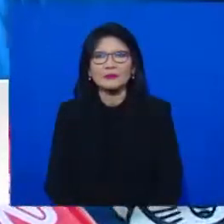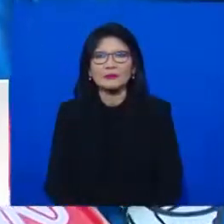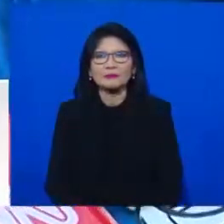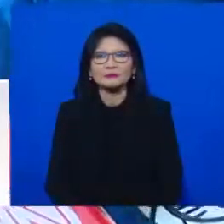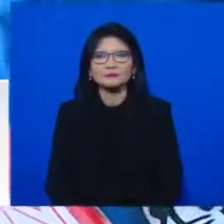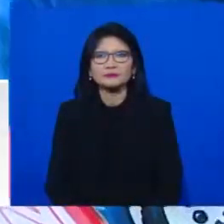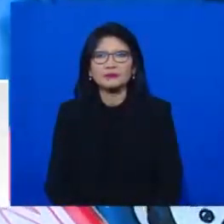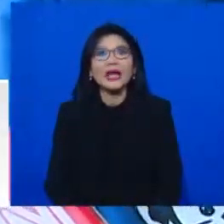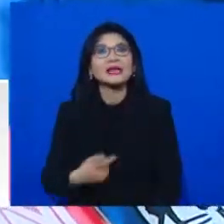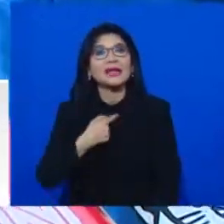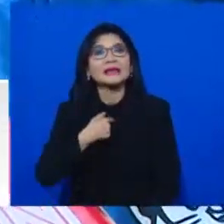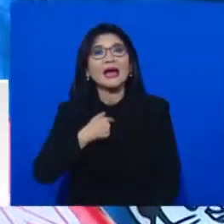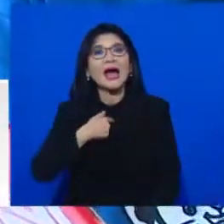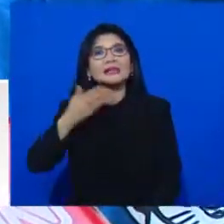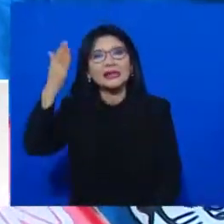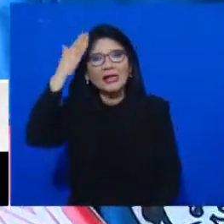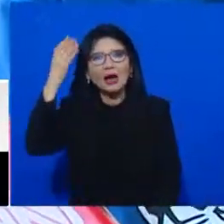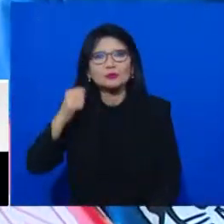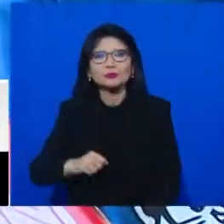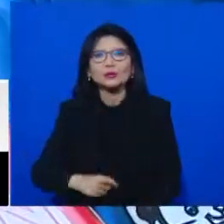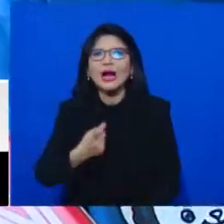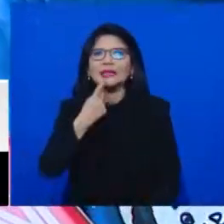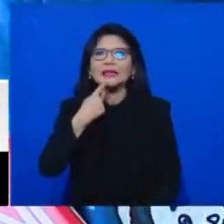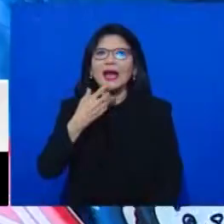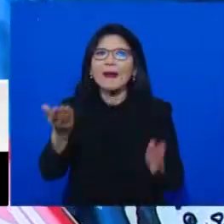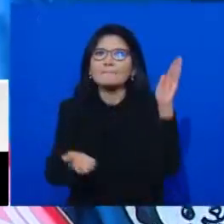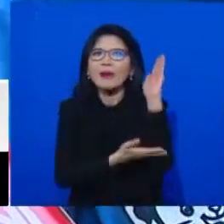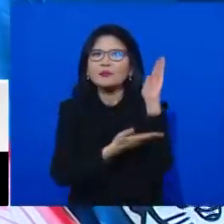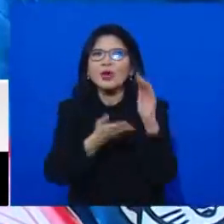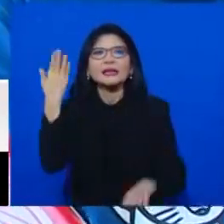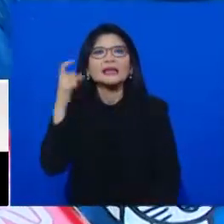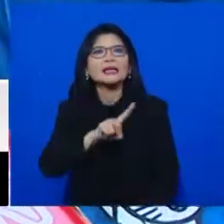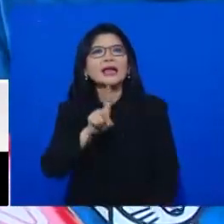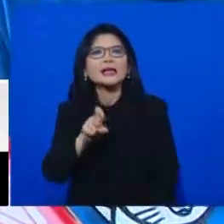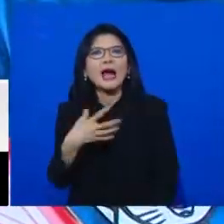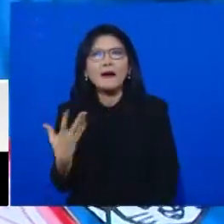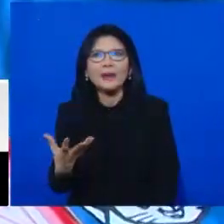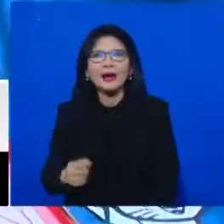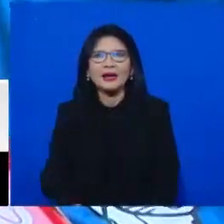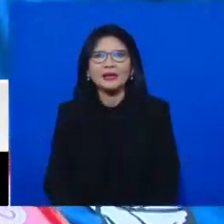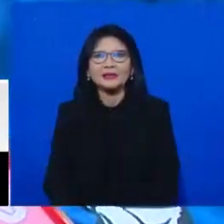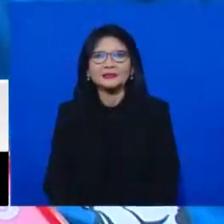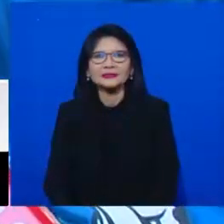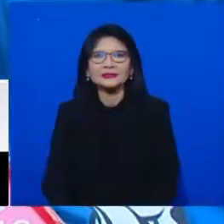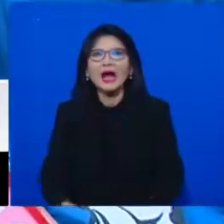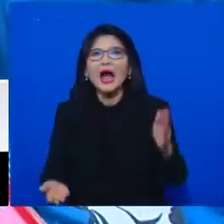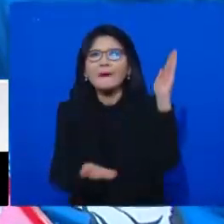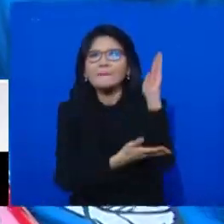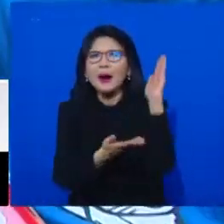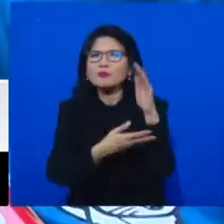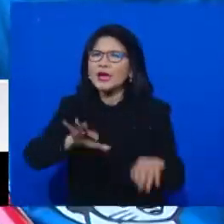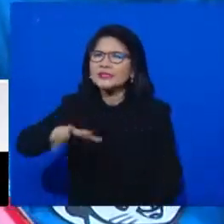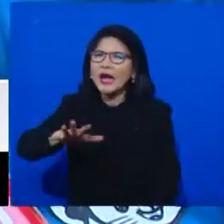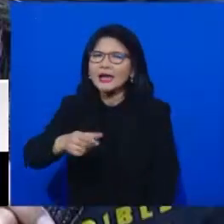Jadi tahu tentang bambu. Apa tadi yang Aziza tanya? Bambu yang paling langka di Indonesia. Jadi tahu